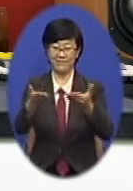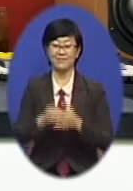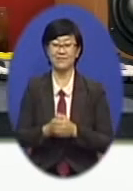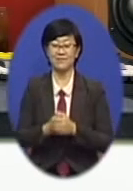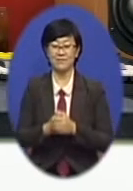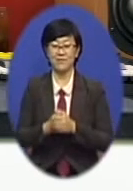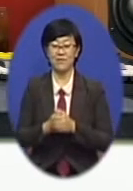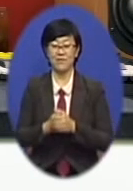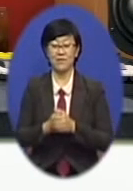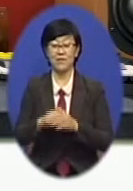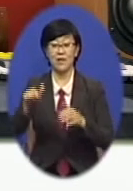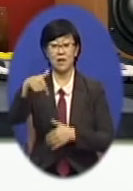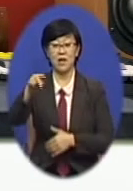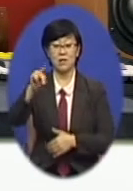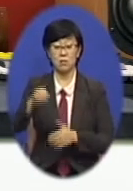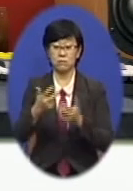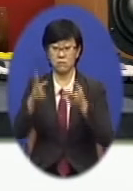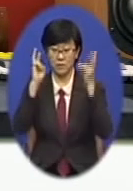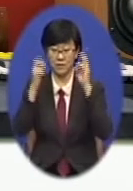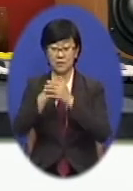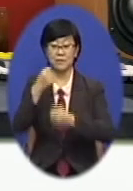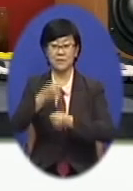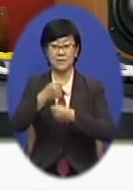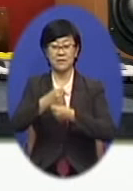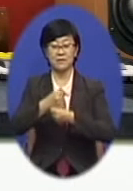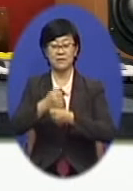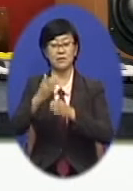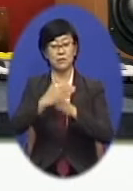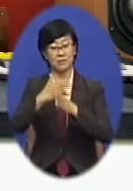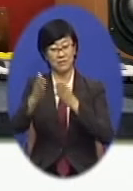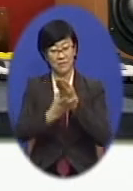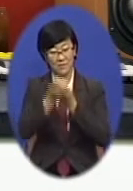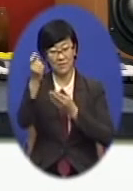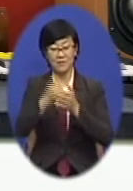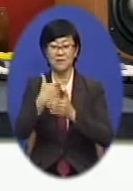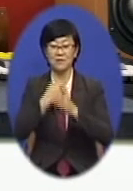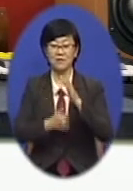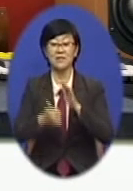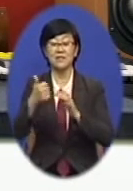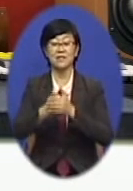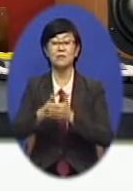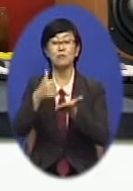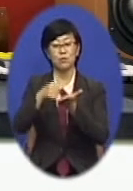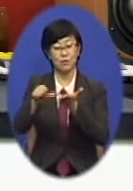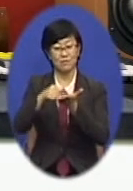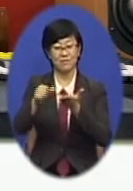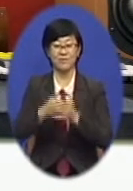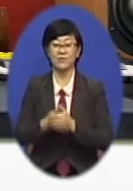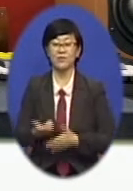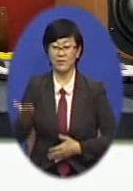그렇습니다. 개성공단에서 만든 남북통일의 염원을 담은 시스브로